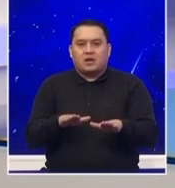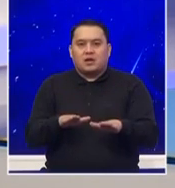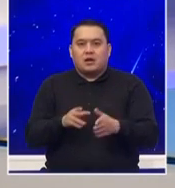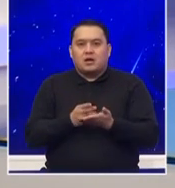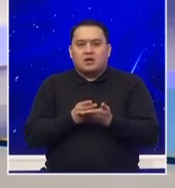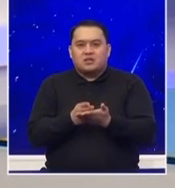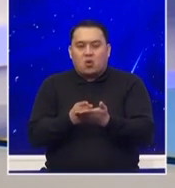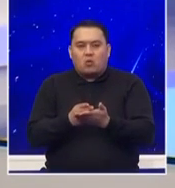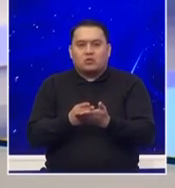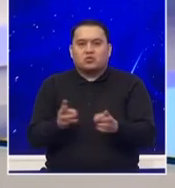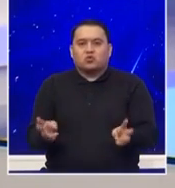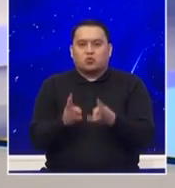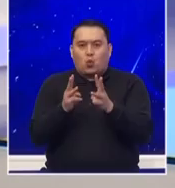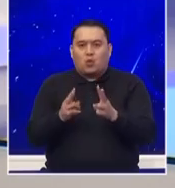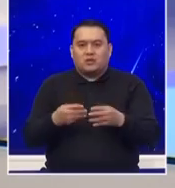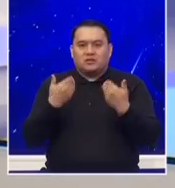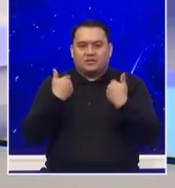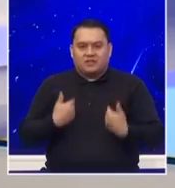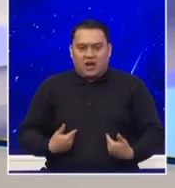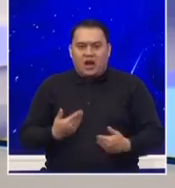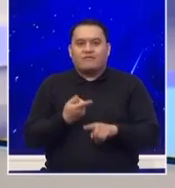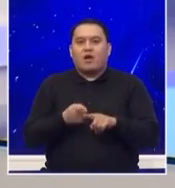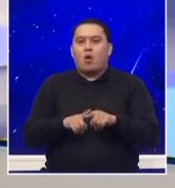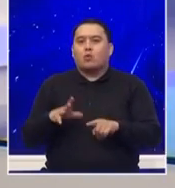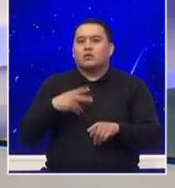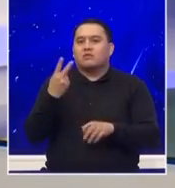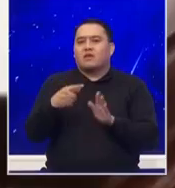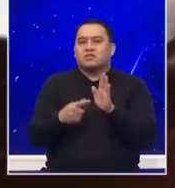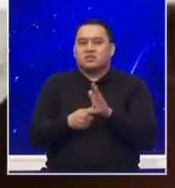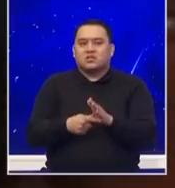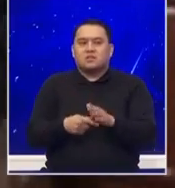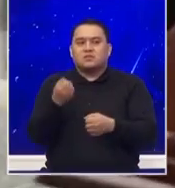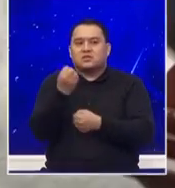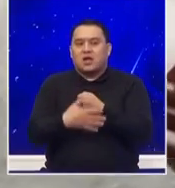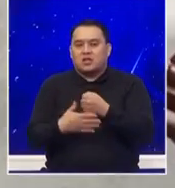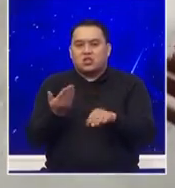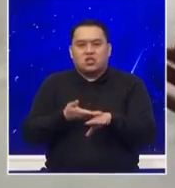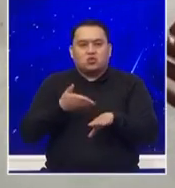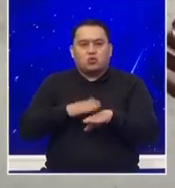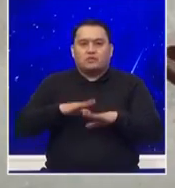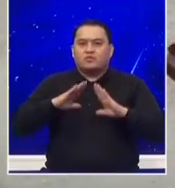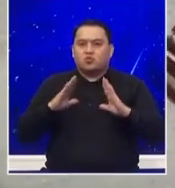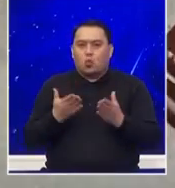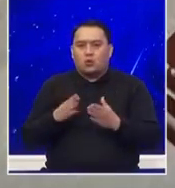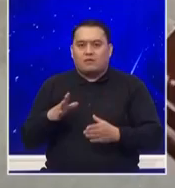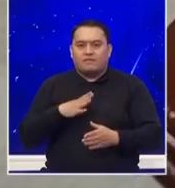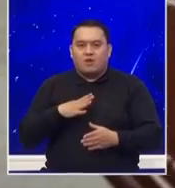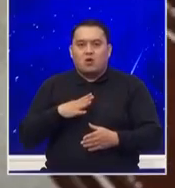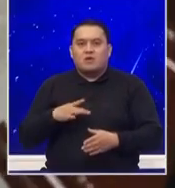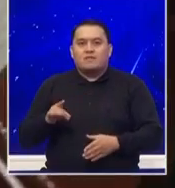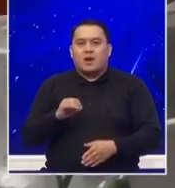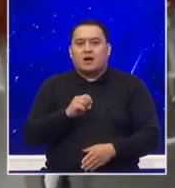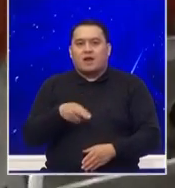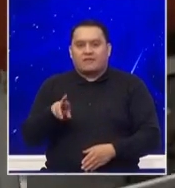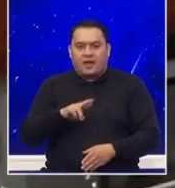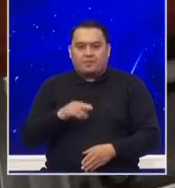Кремация – самый распространенный способ захоронения в Чехии. В стране 27 крематориев. Наиболее тяжелая ситуация сложилась в восточном регионе